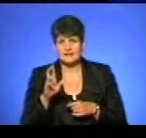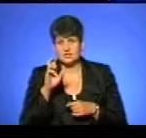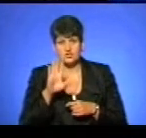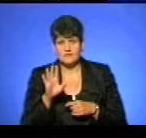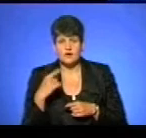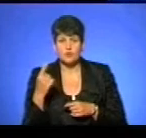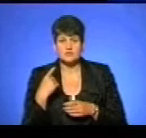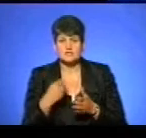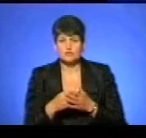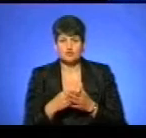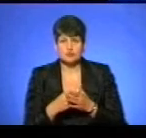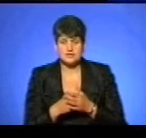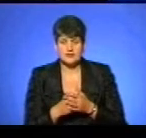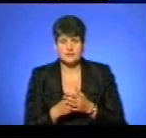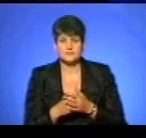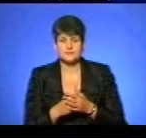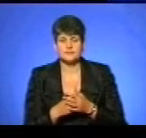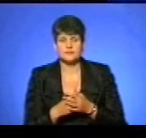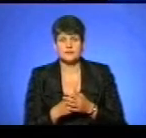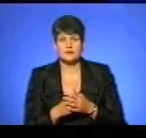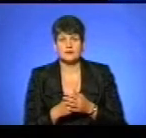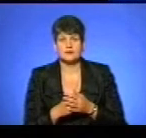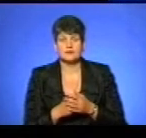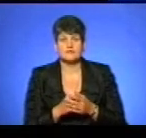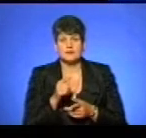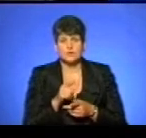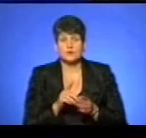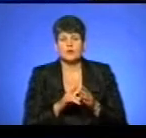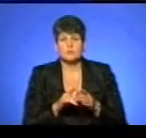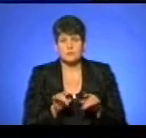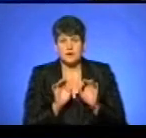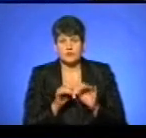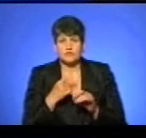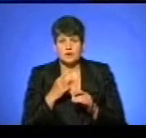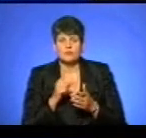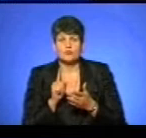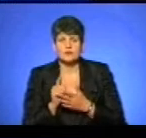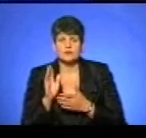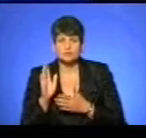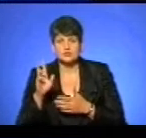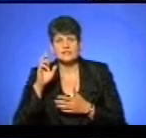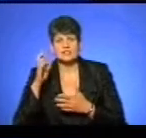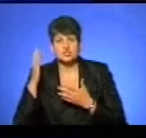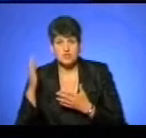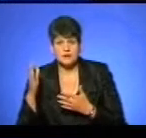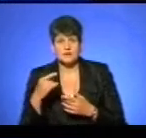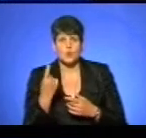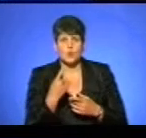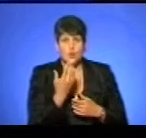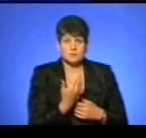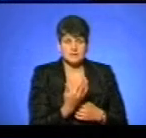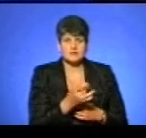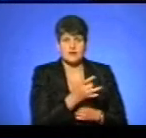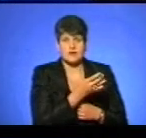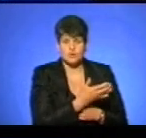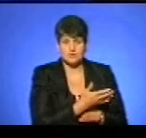обласний бюджет відшкодовує. І пан Євген правильно хотів підняти тему, що має бути держава відшкодовувати, область, район. Щоби всі...